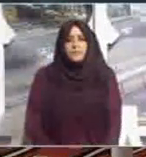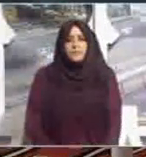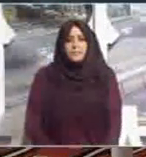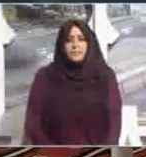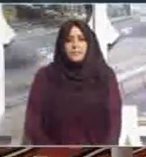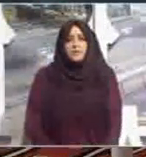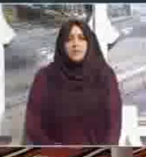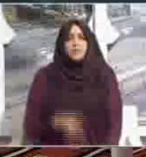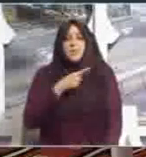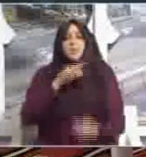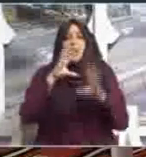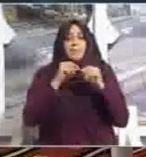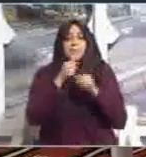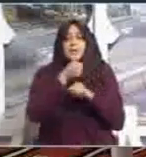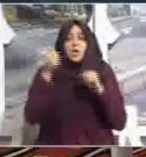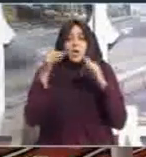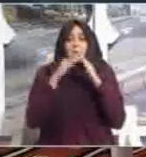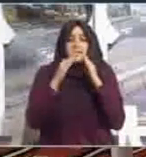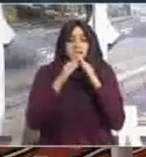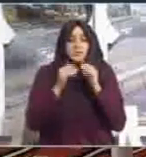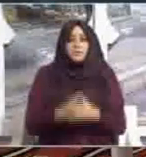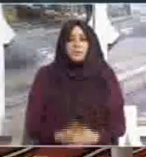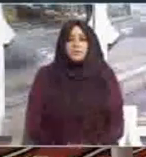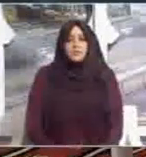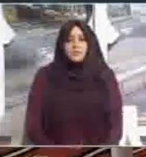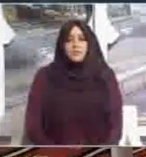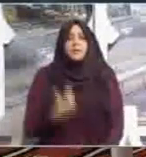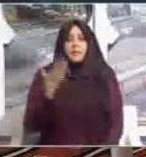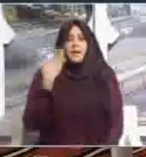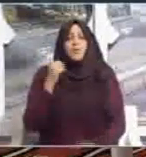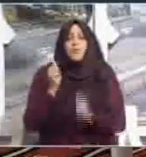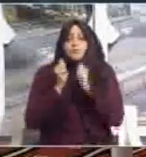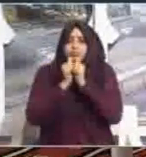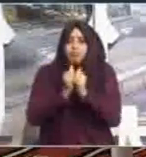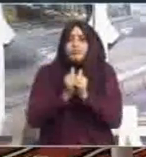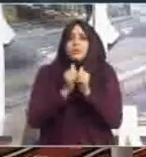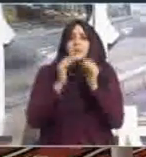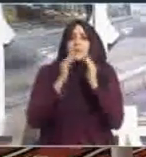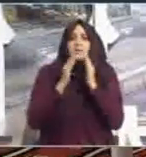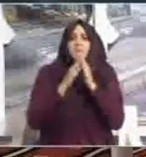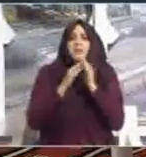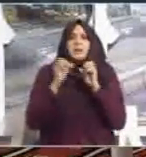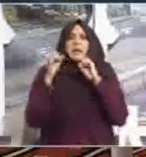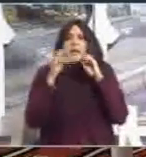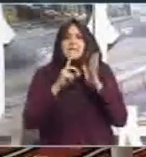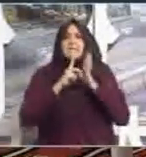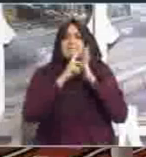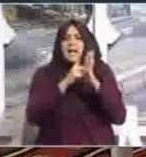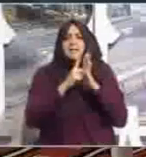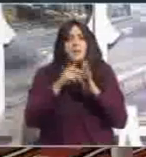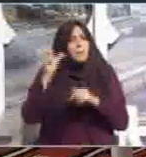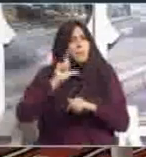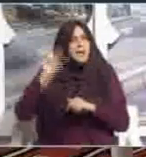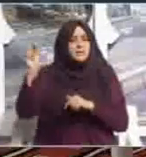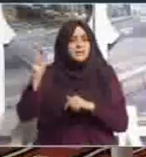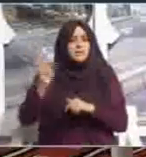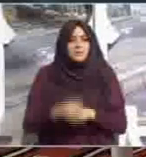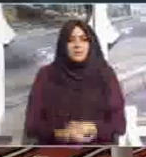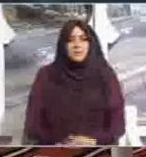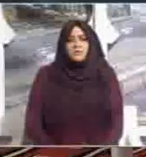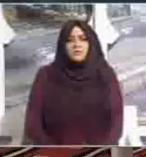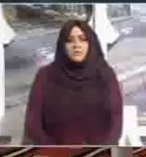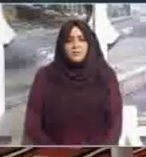الدار وحدي يا هارون خويا. كان معاك في الدار. كان معاي وما تخلى لي ديون خلى لي كل شيء وهرب ما